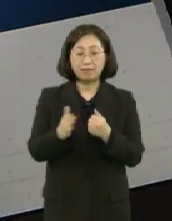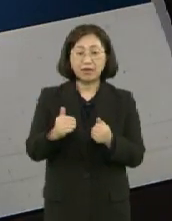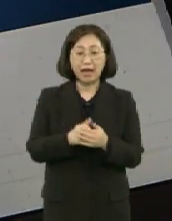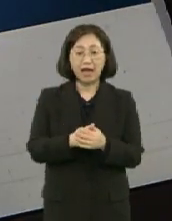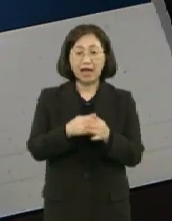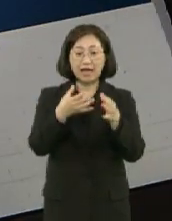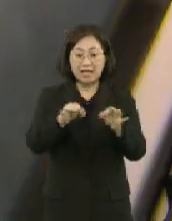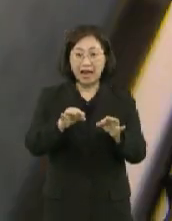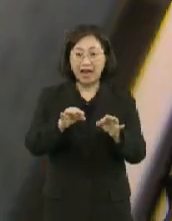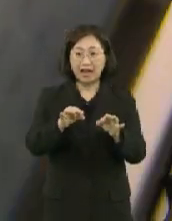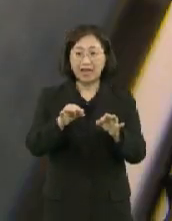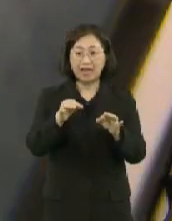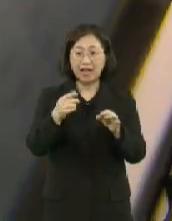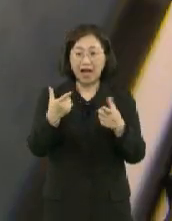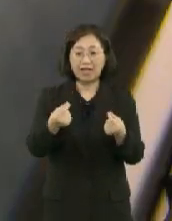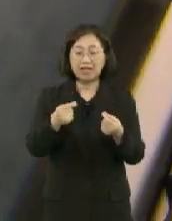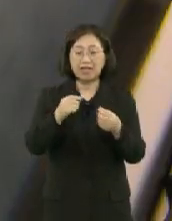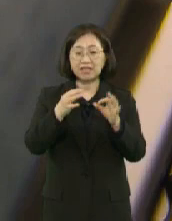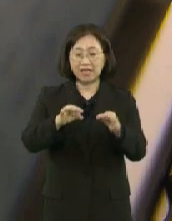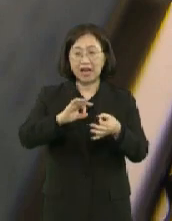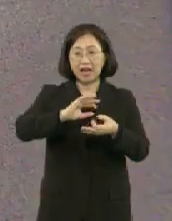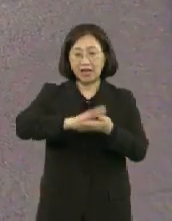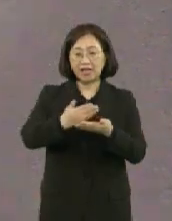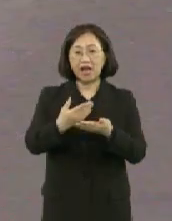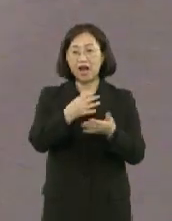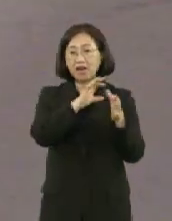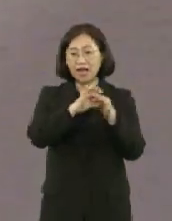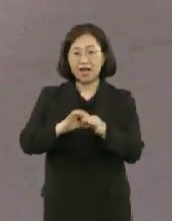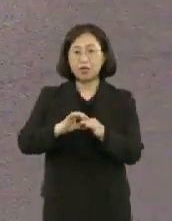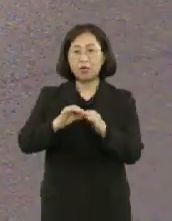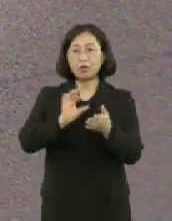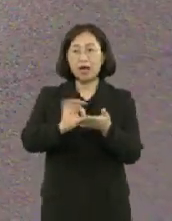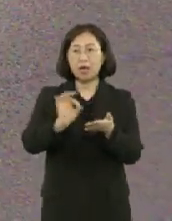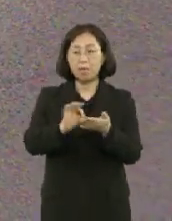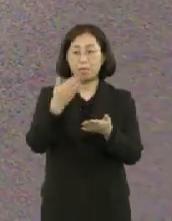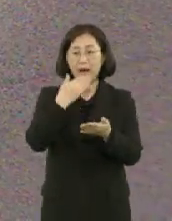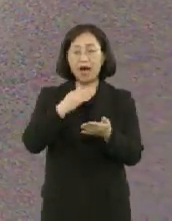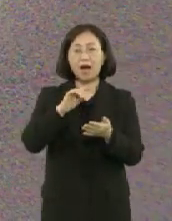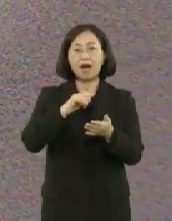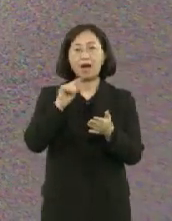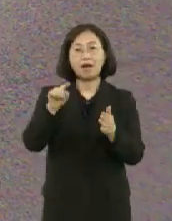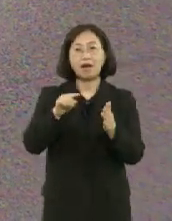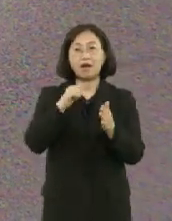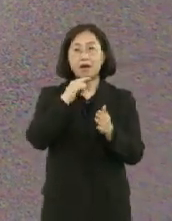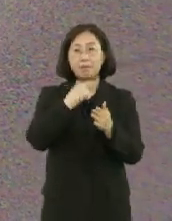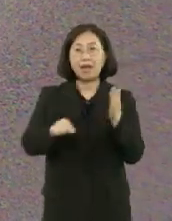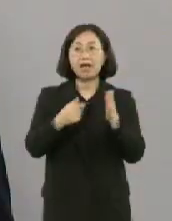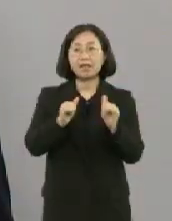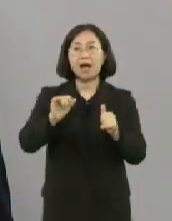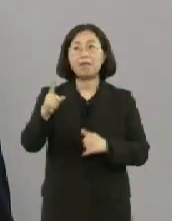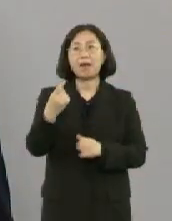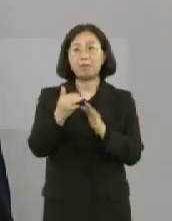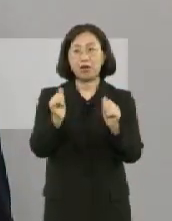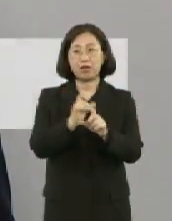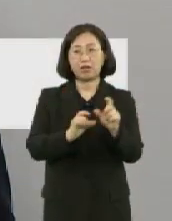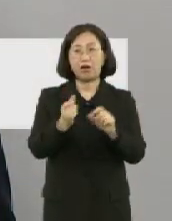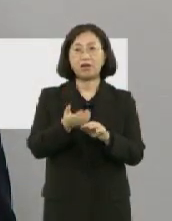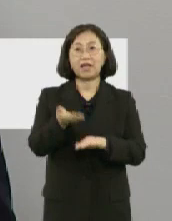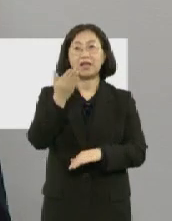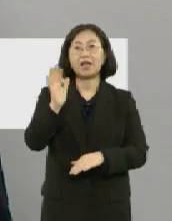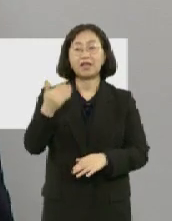같은 계좌가 범행에 계속 사용될 수 있었고 피해자가 100명 이상 발생한 겁니다. 이 피해자